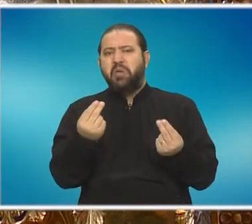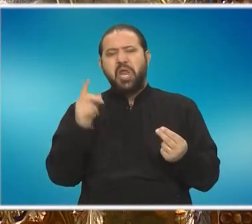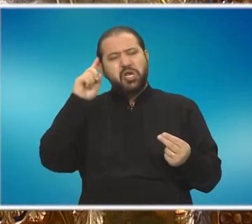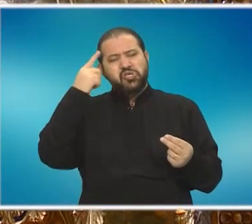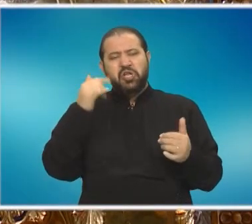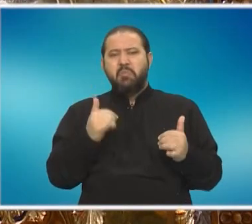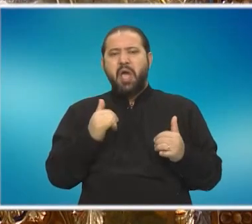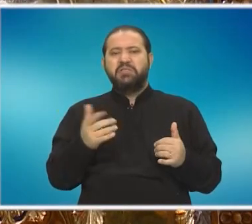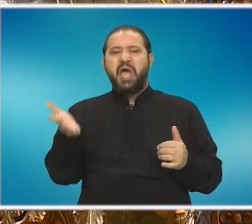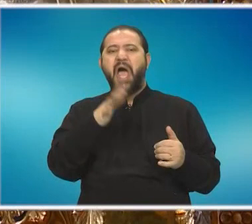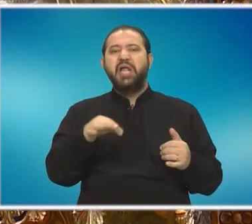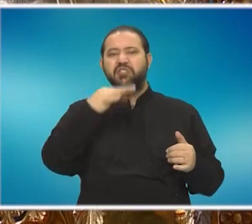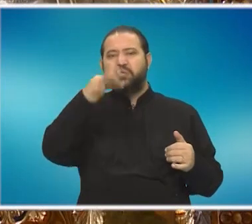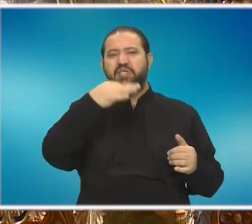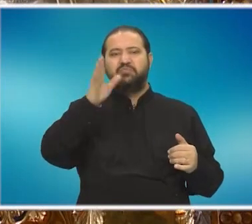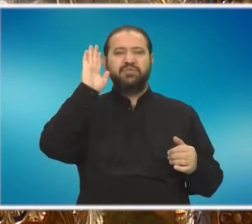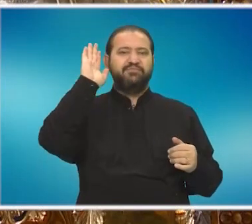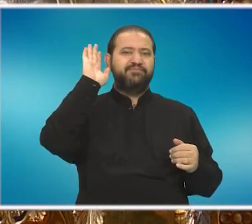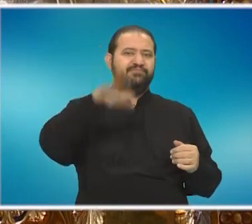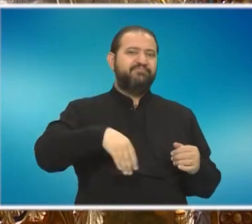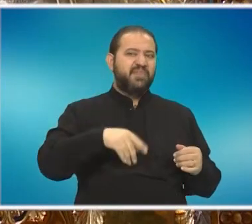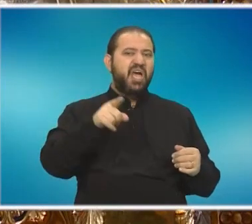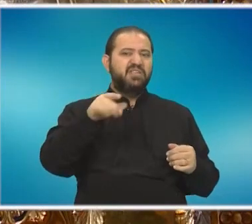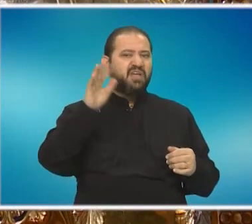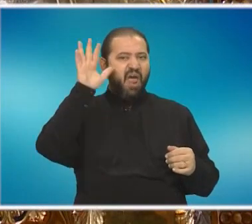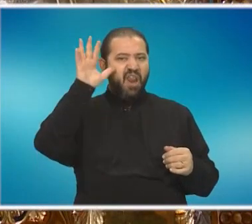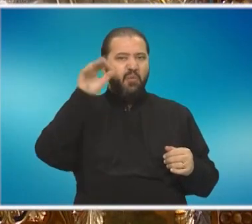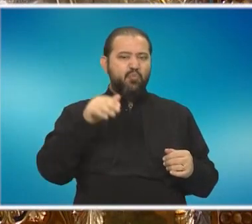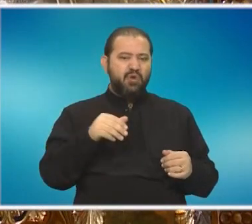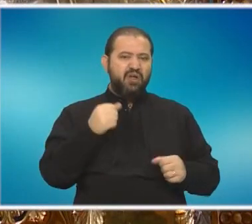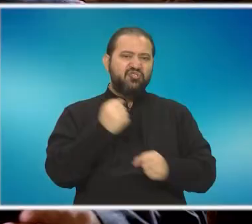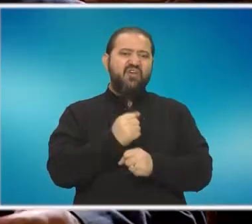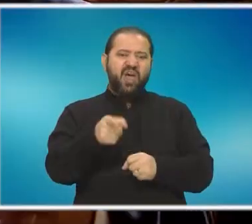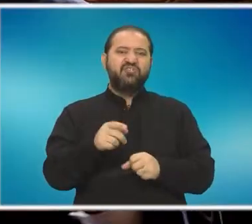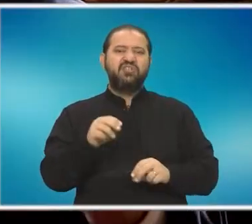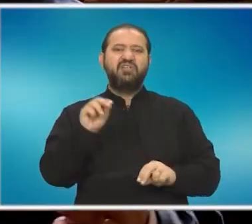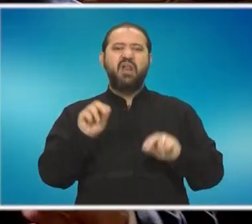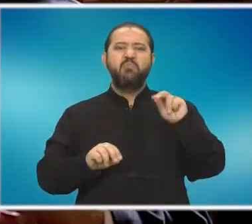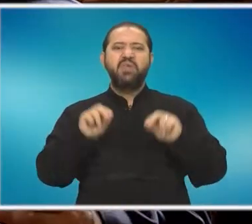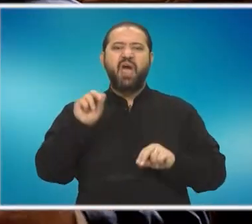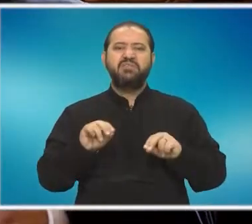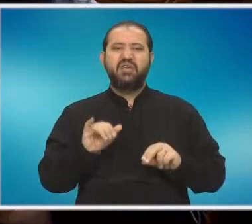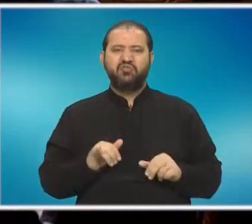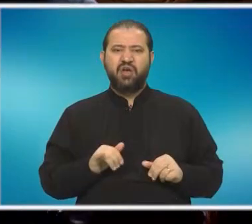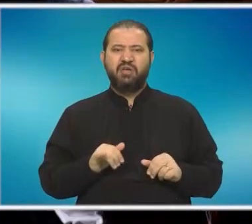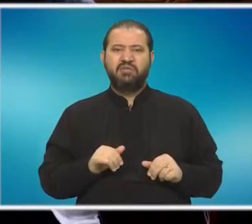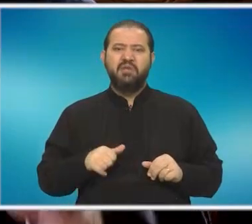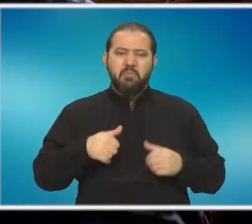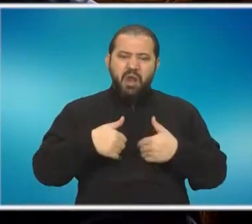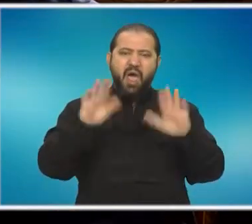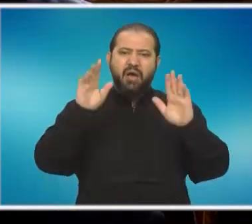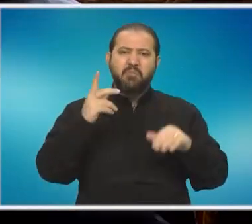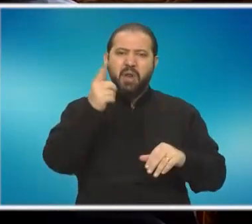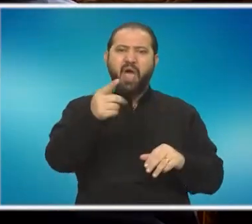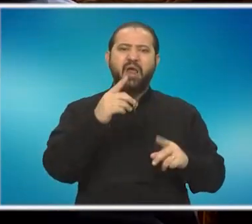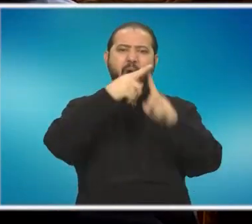noi știm asta. Alții ori să spună, e unul care nu e în toate mințile, ce caută el în piață, să meargă în biserică. Mă rog,